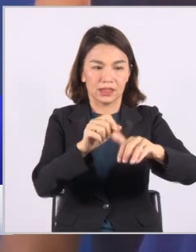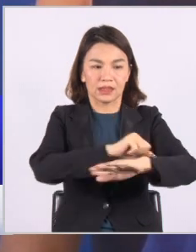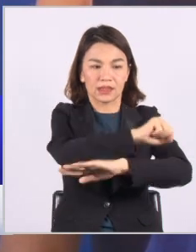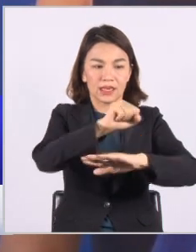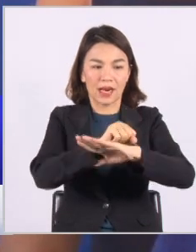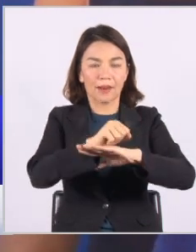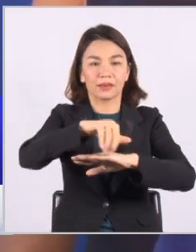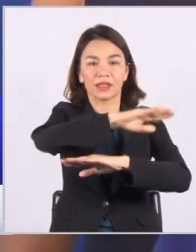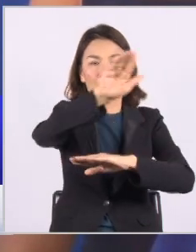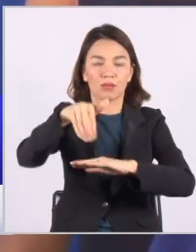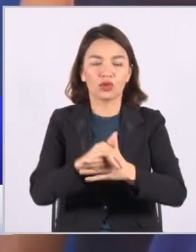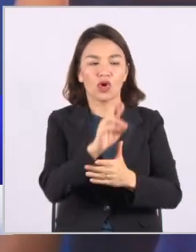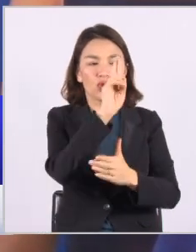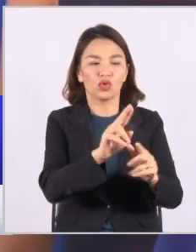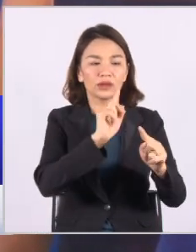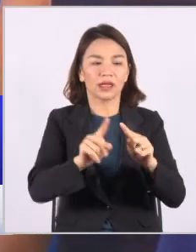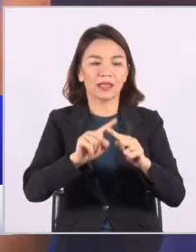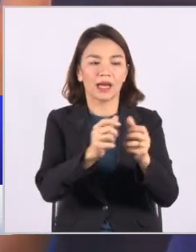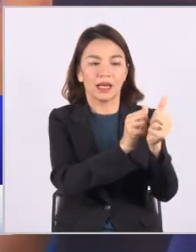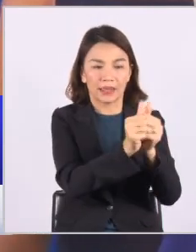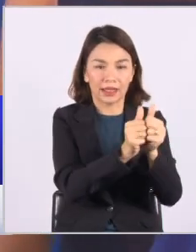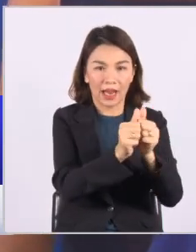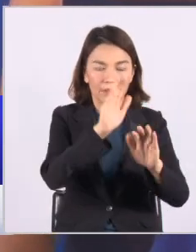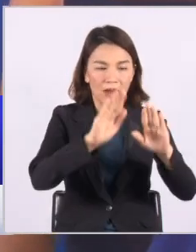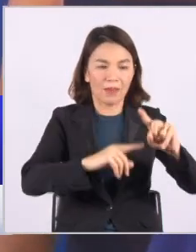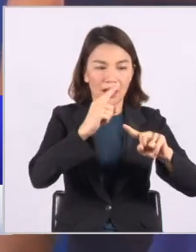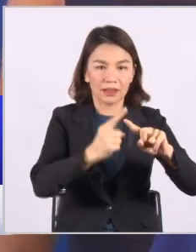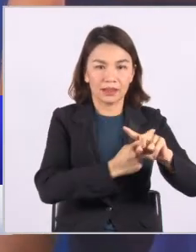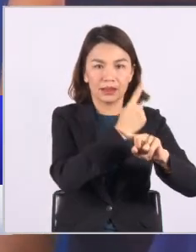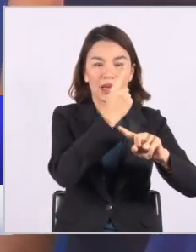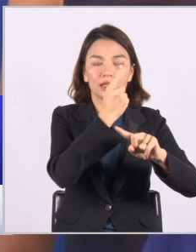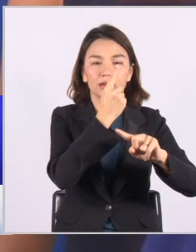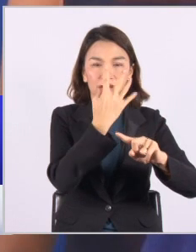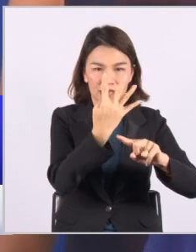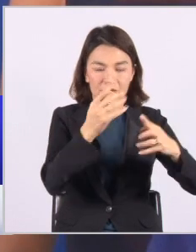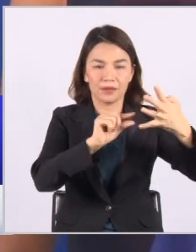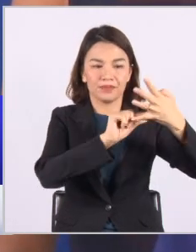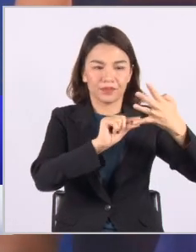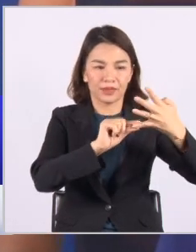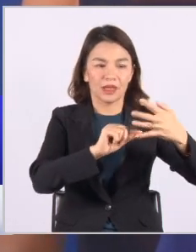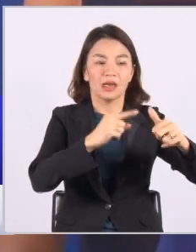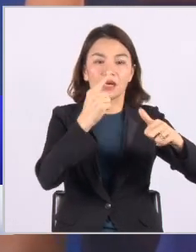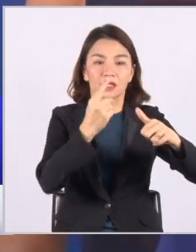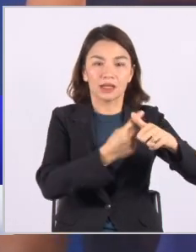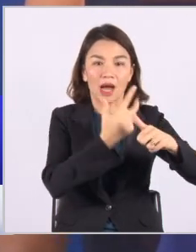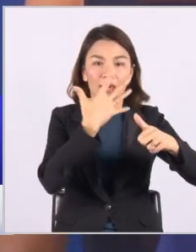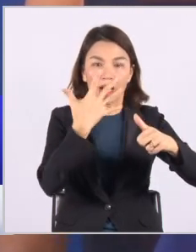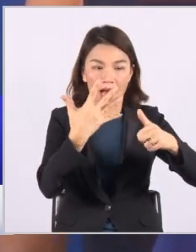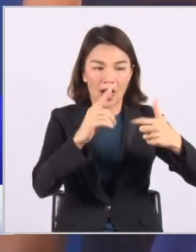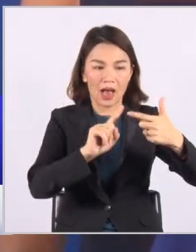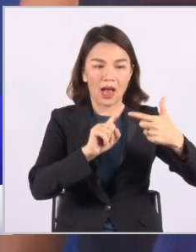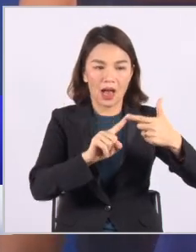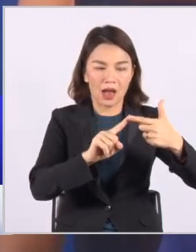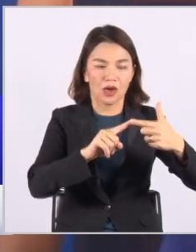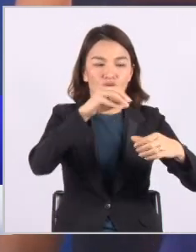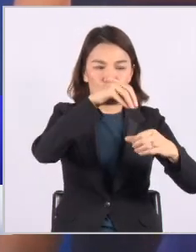บกันของทุกรุ่นนะครับครบเลยนะครับเดือนเมษายนปลายเดือนนะครับเดือนพฤษภาคมเป็นรุ่นที่ไม่ได้ไปต่างประเท